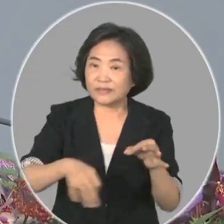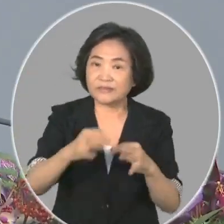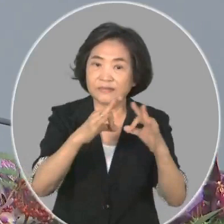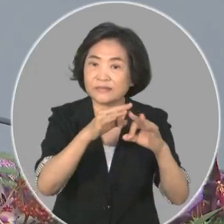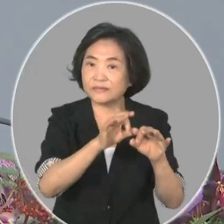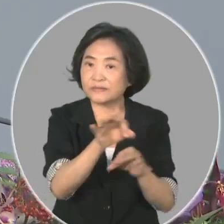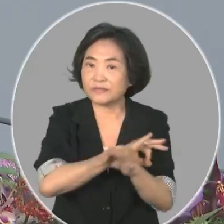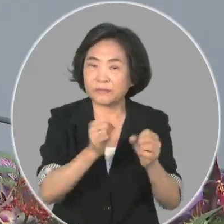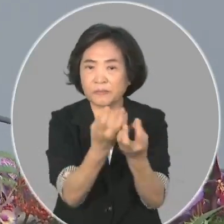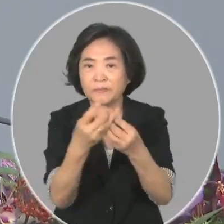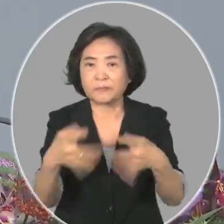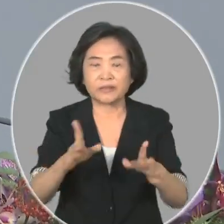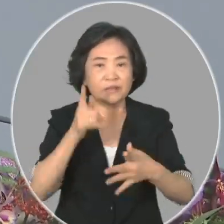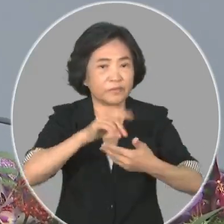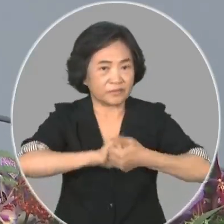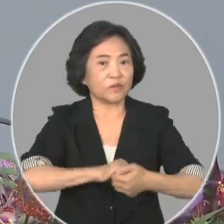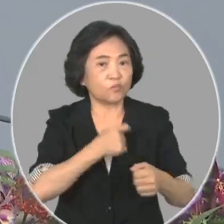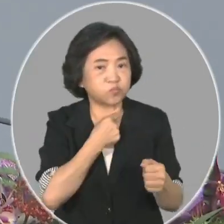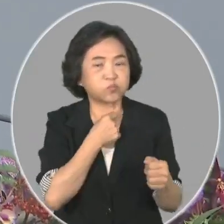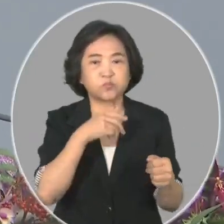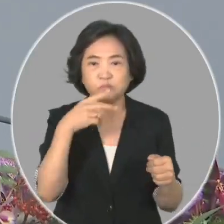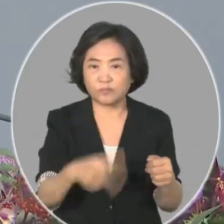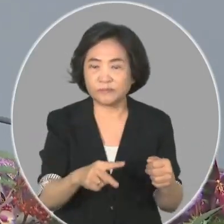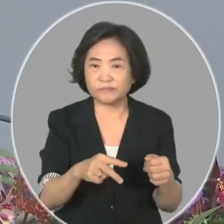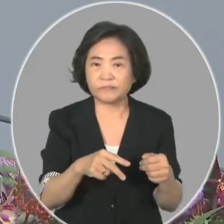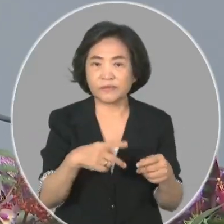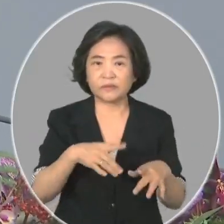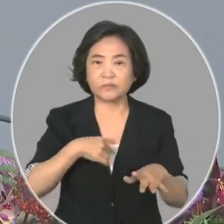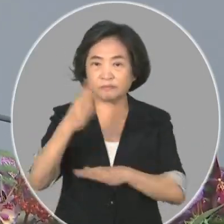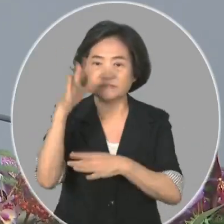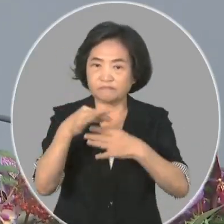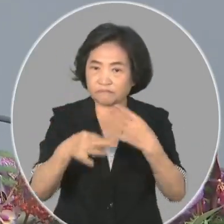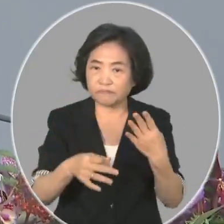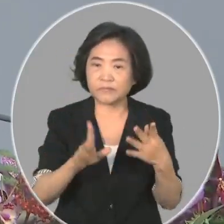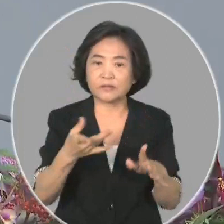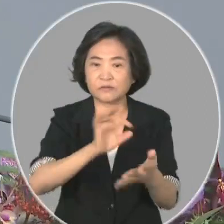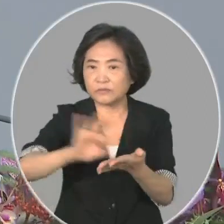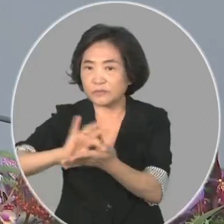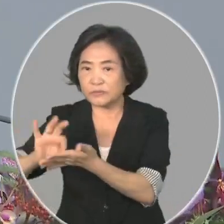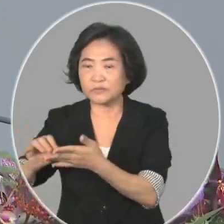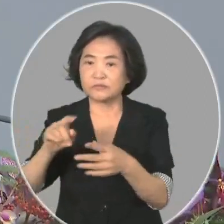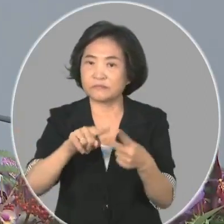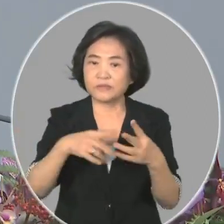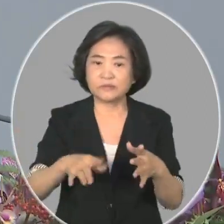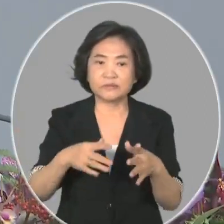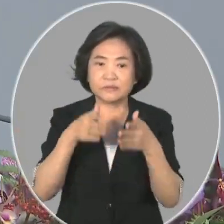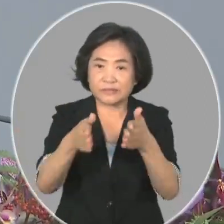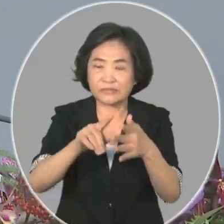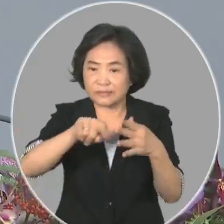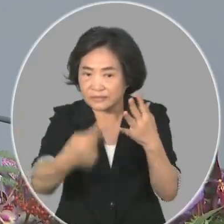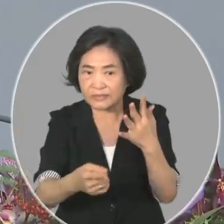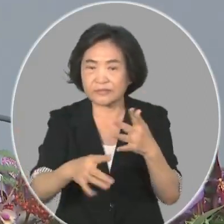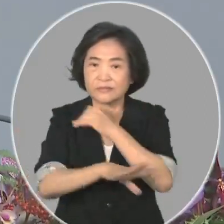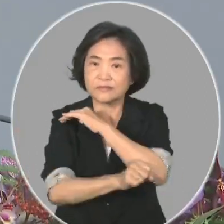项稳定机制，同时透过有效的政策和公共支出，我们会加强投资下一个世代的